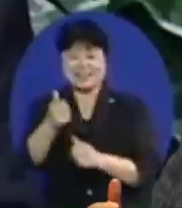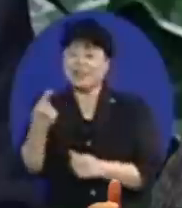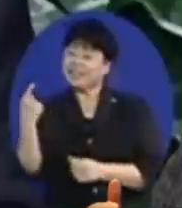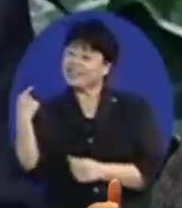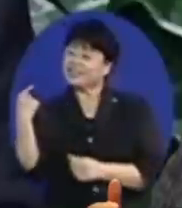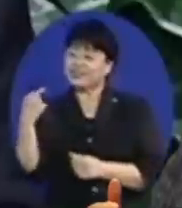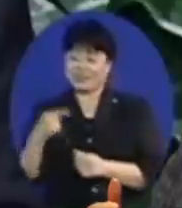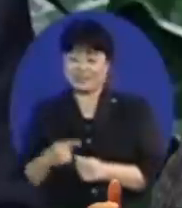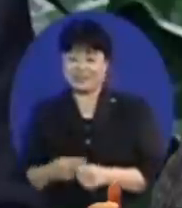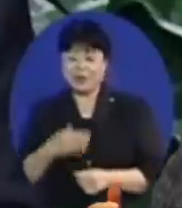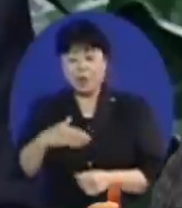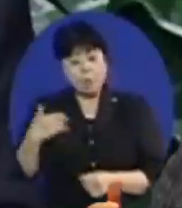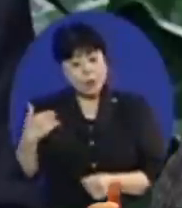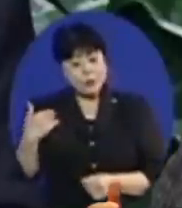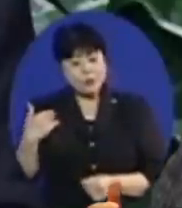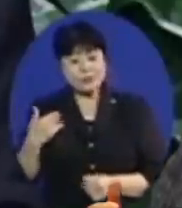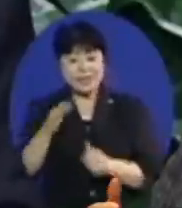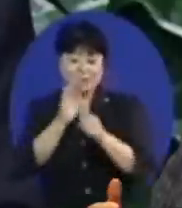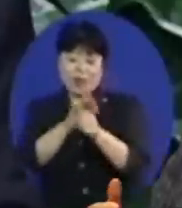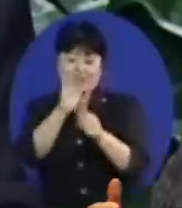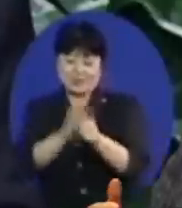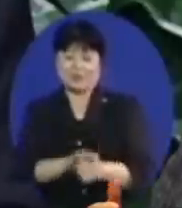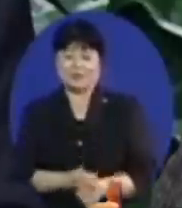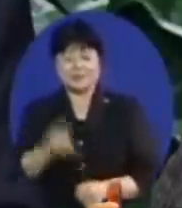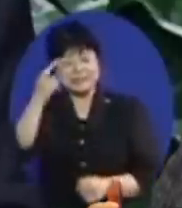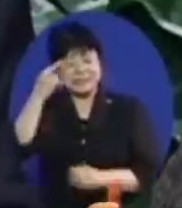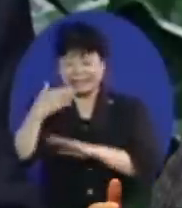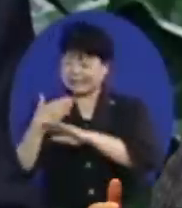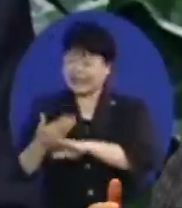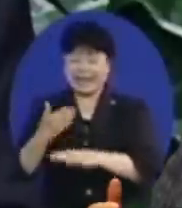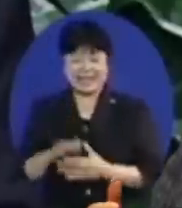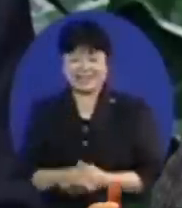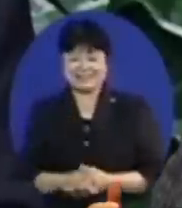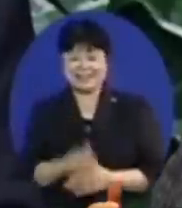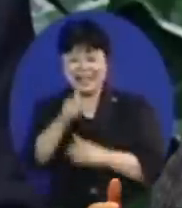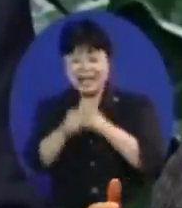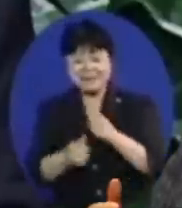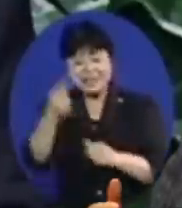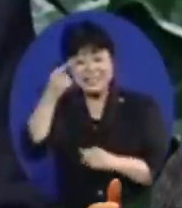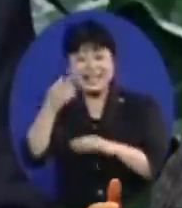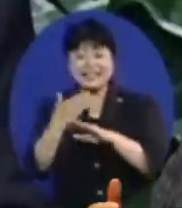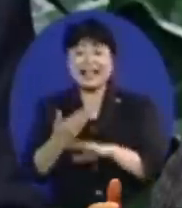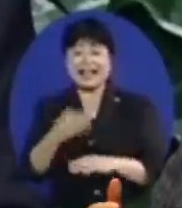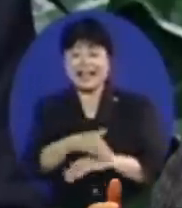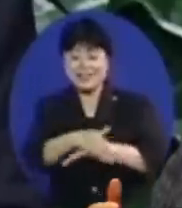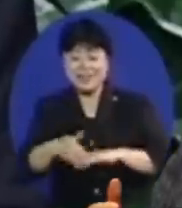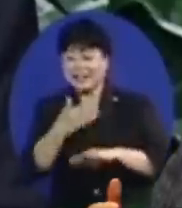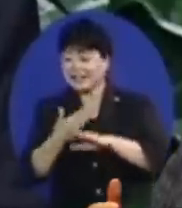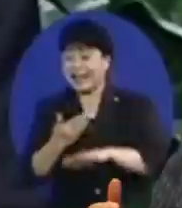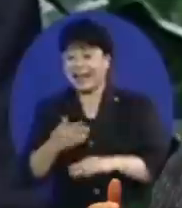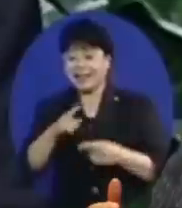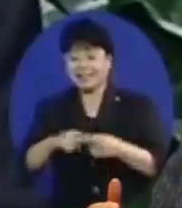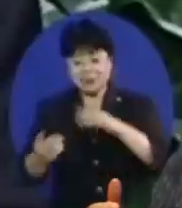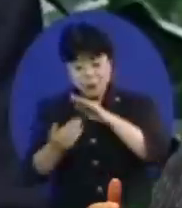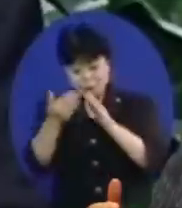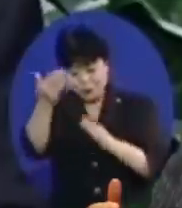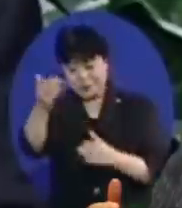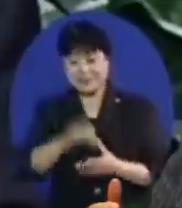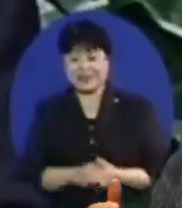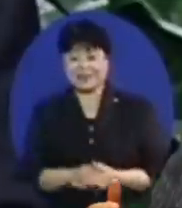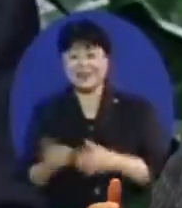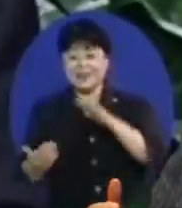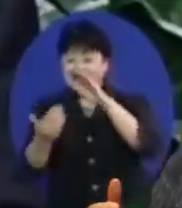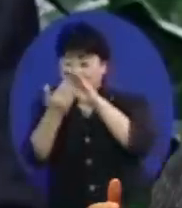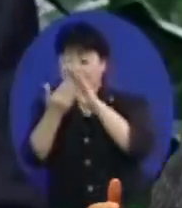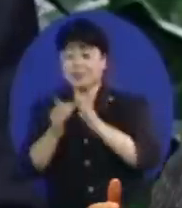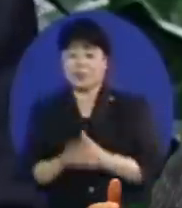뒤에서 우리 알지 못하게 역사함으로 우리 생각대로 이루시는 것이 아닙니다. 하나님 계획과 생각대로 이루어주시는 것이기 때문에